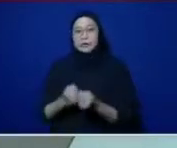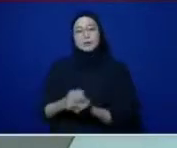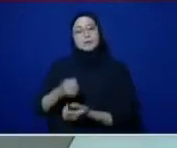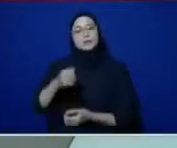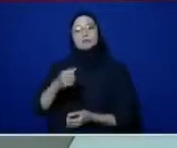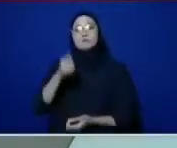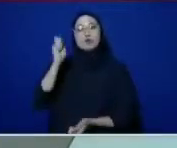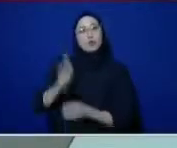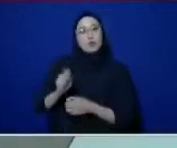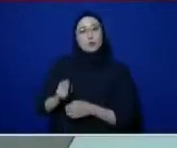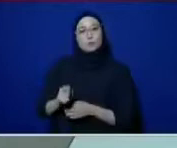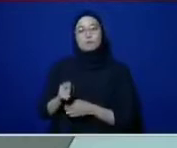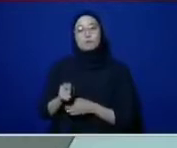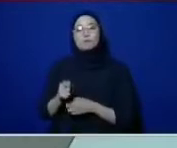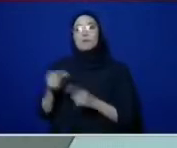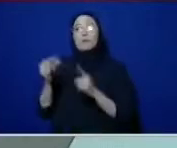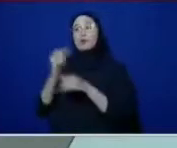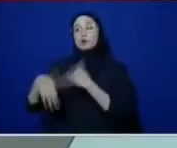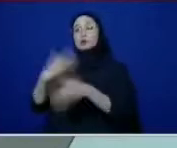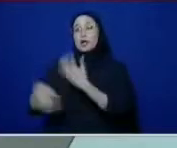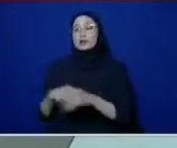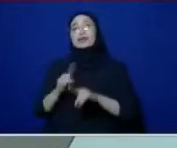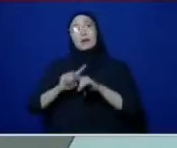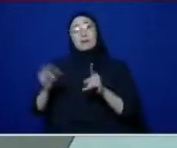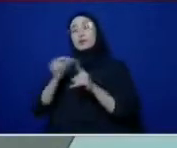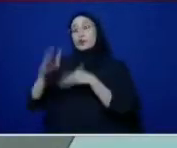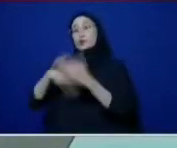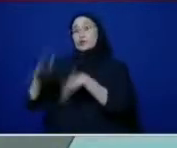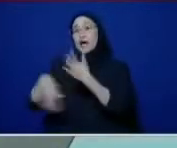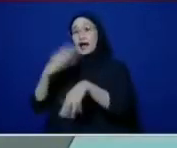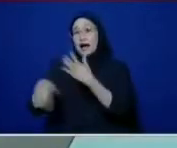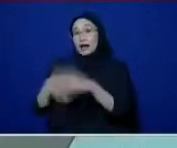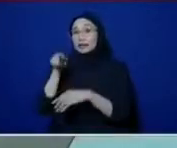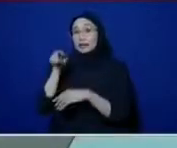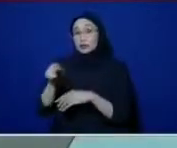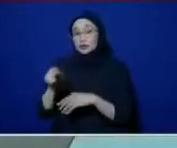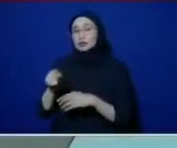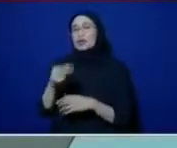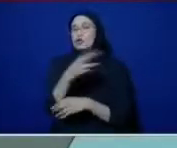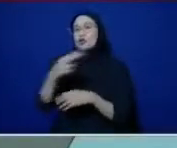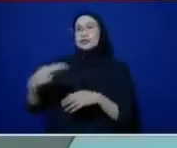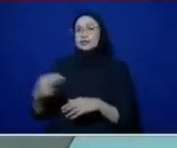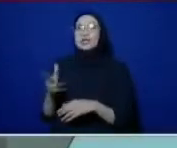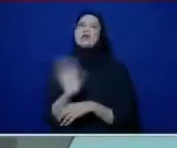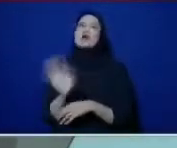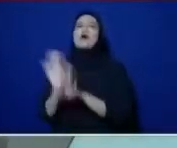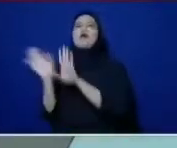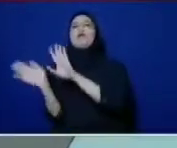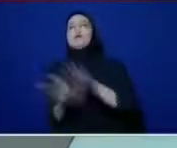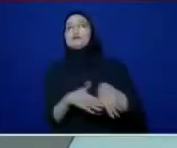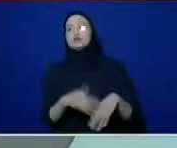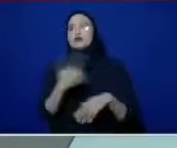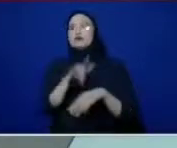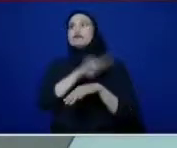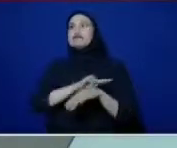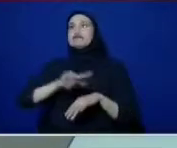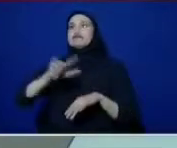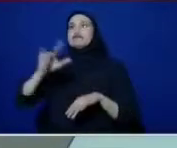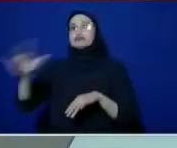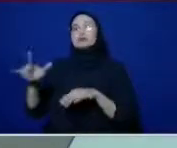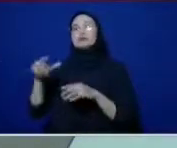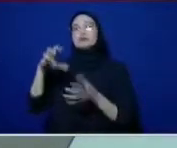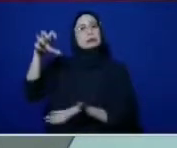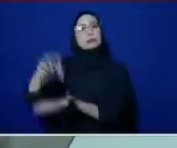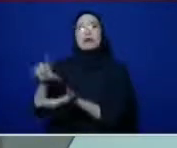bahwa banyak perusahaan-perusahaan itu sudah nggak ada di Indonesia. Sudah tidak ada di Indonesia. Dia sudah di sini 30 tahun, dia sudah